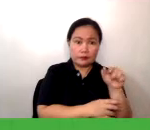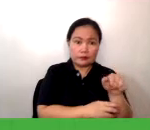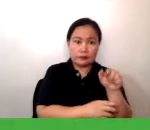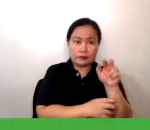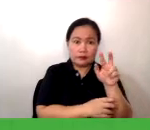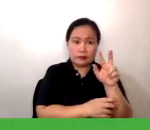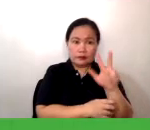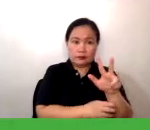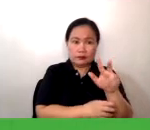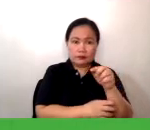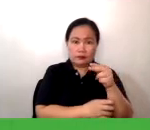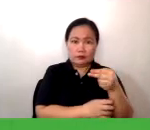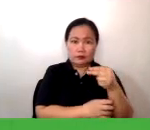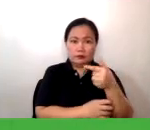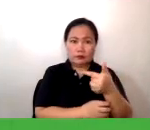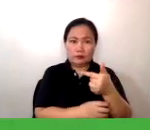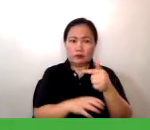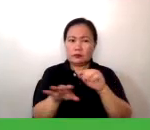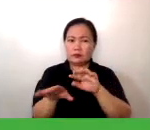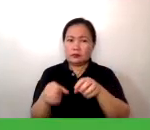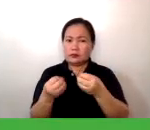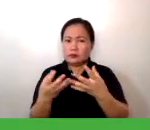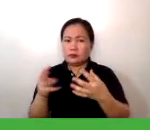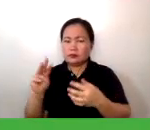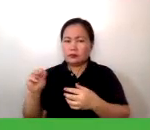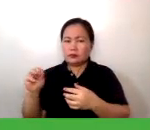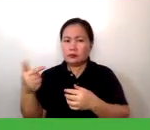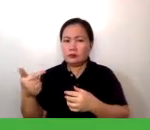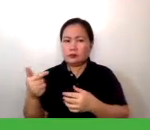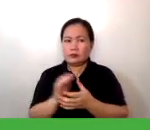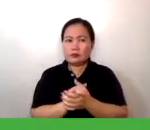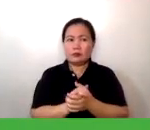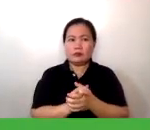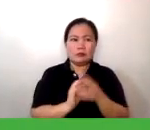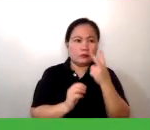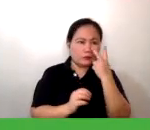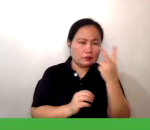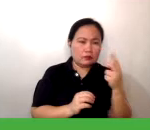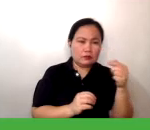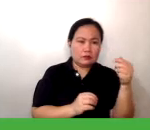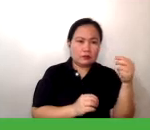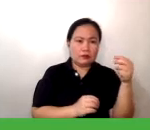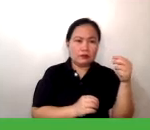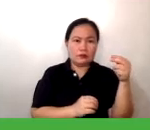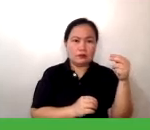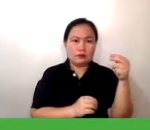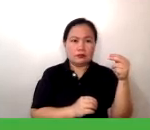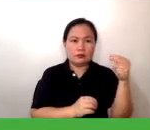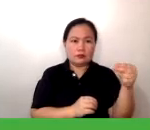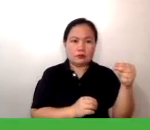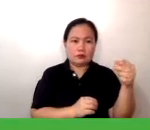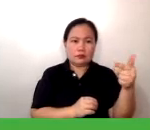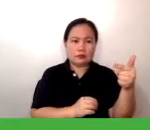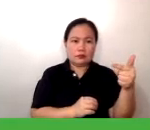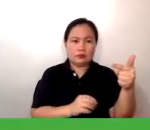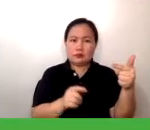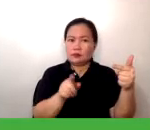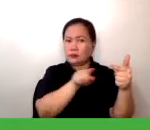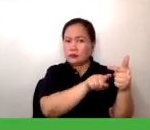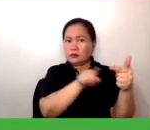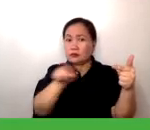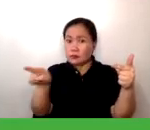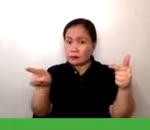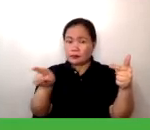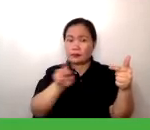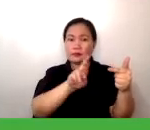12.3 hectograms. How many milligrams? Okay. So, ito si hectograms.